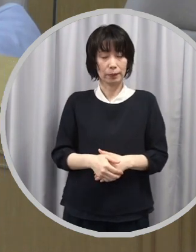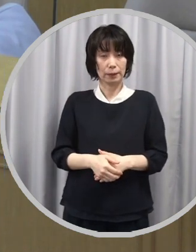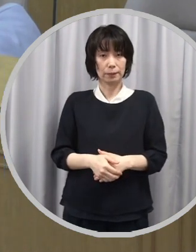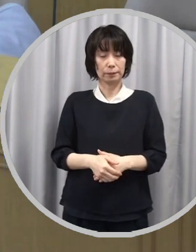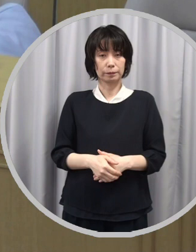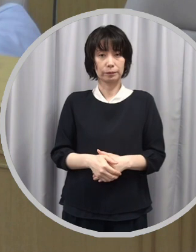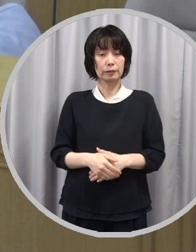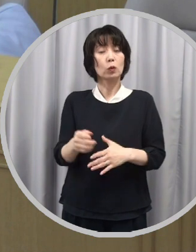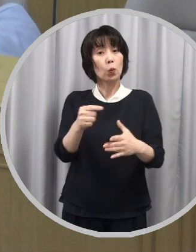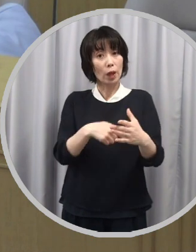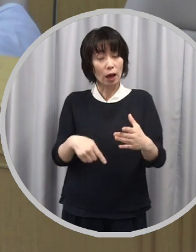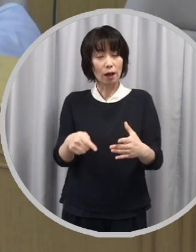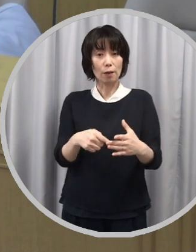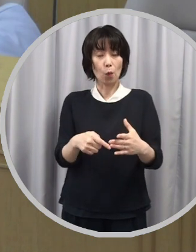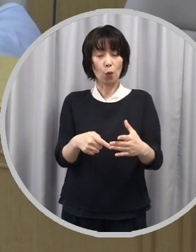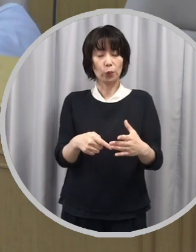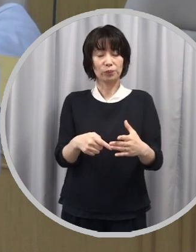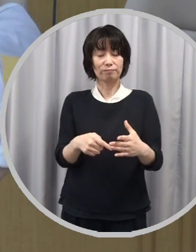も